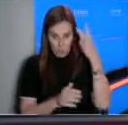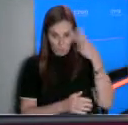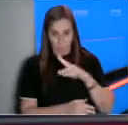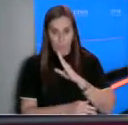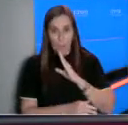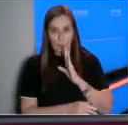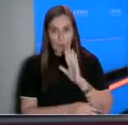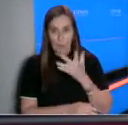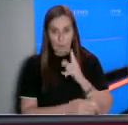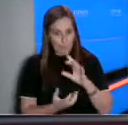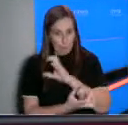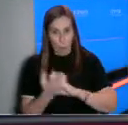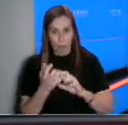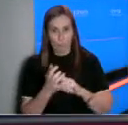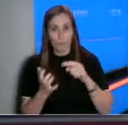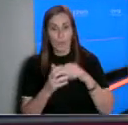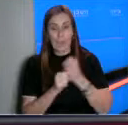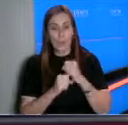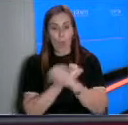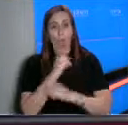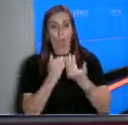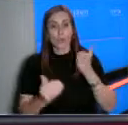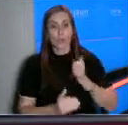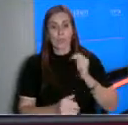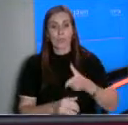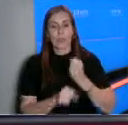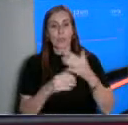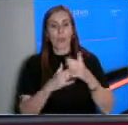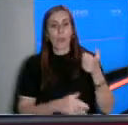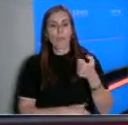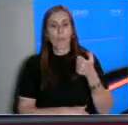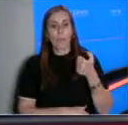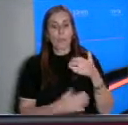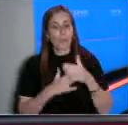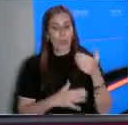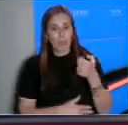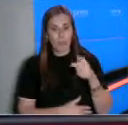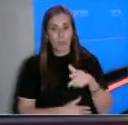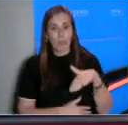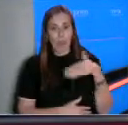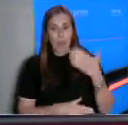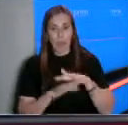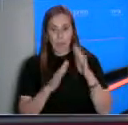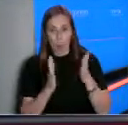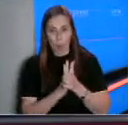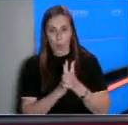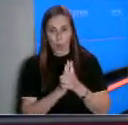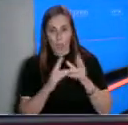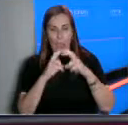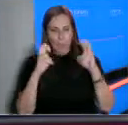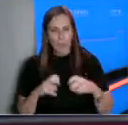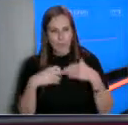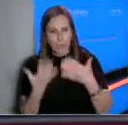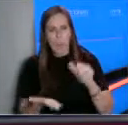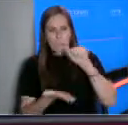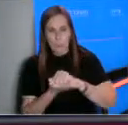מה הבעייתיות, כמה זה מורכב. בשביל לעשות עתודה צריך לעשות פסיכומטרי. פסיכומטרי, אחרי כל העלק עמותות שנותנות